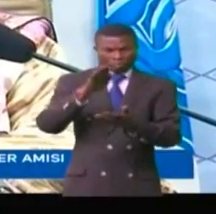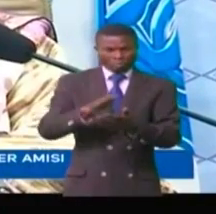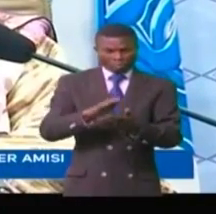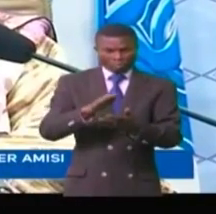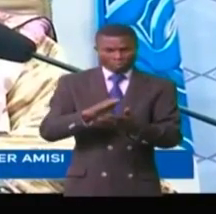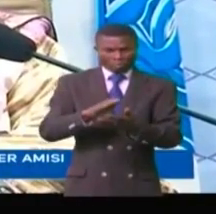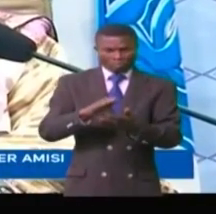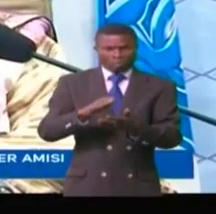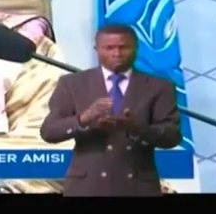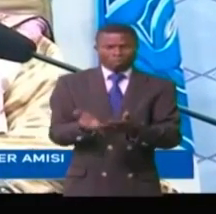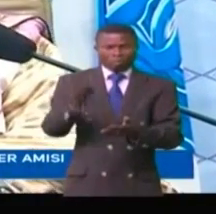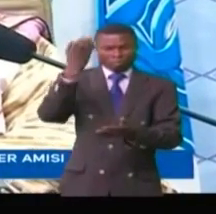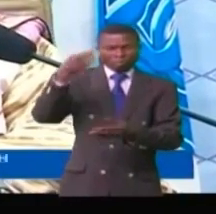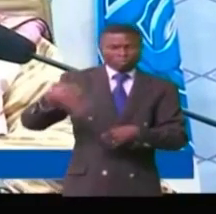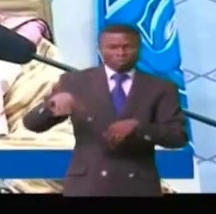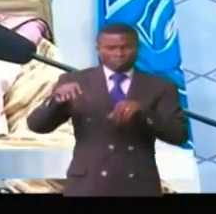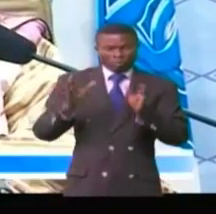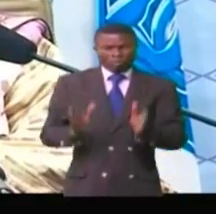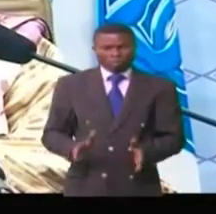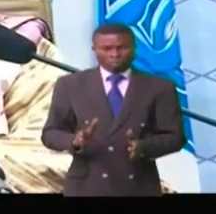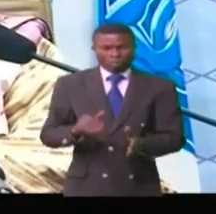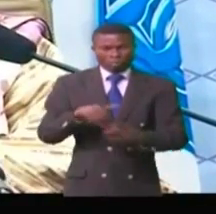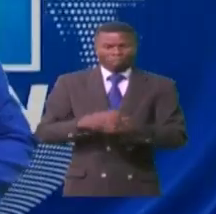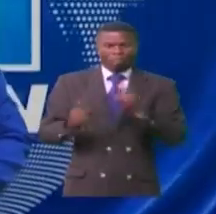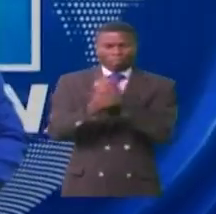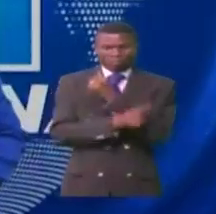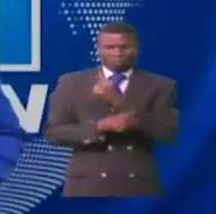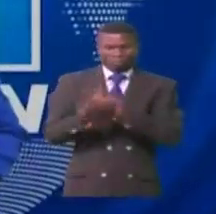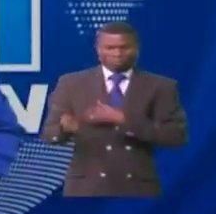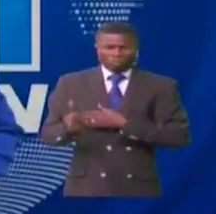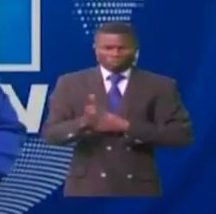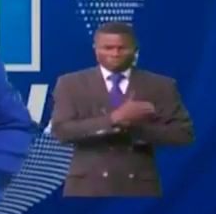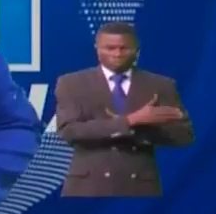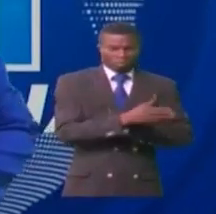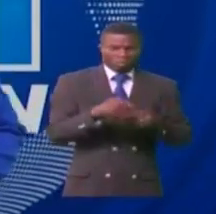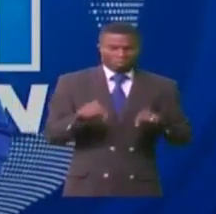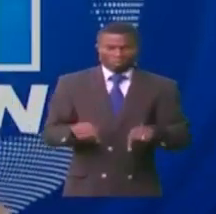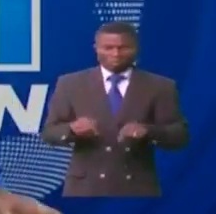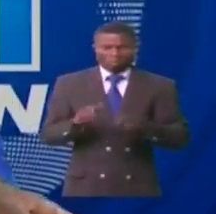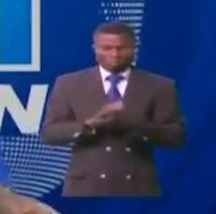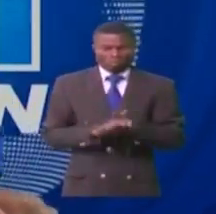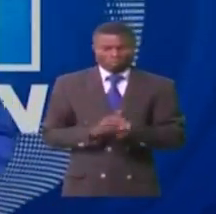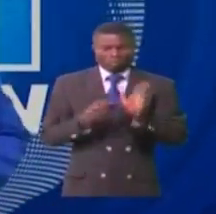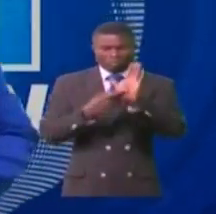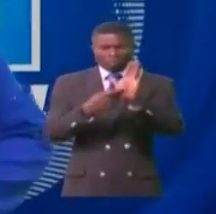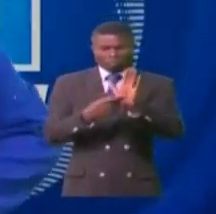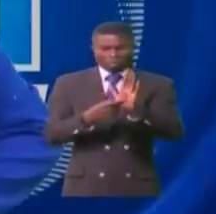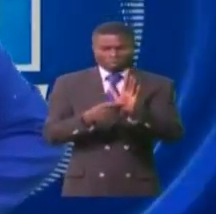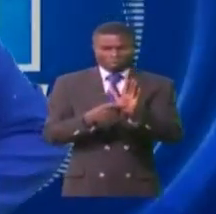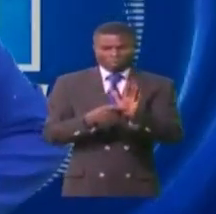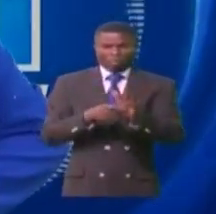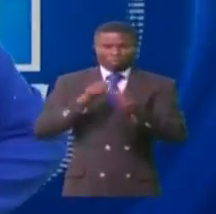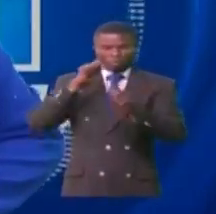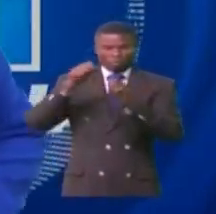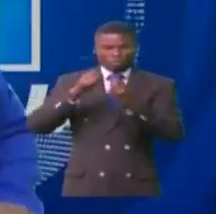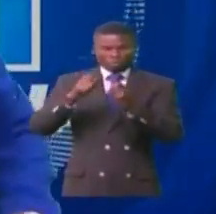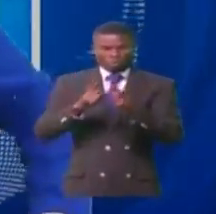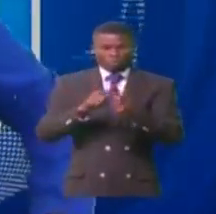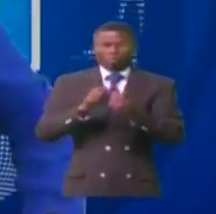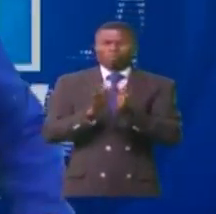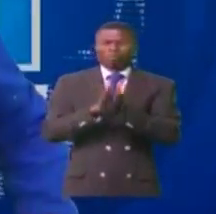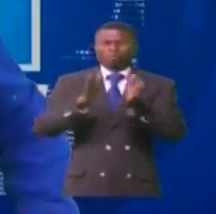pressions inflationnistes dans le pays. Juste après ce journal, vous suivrez en page magazine